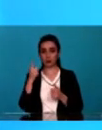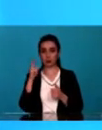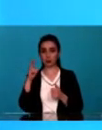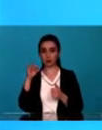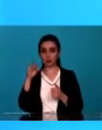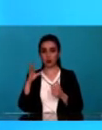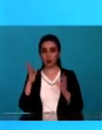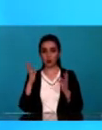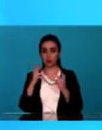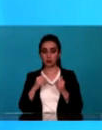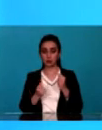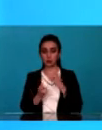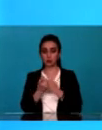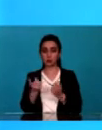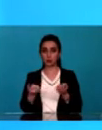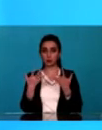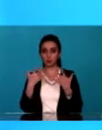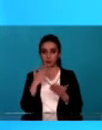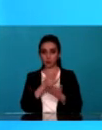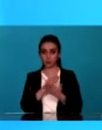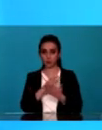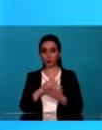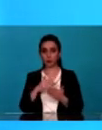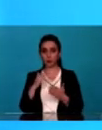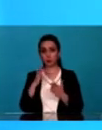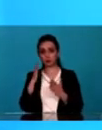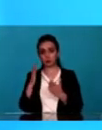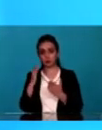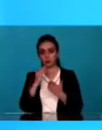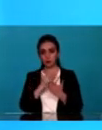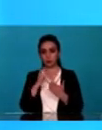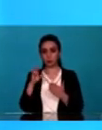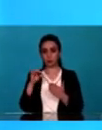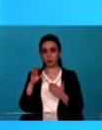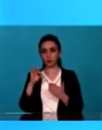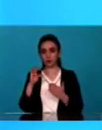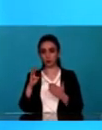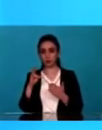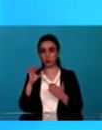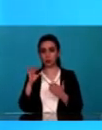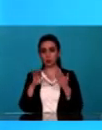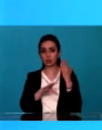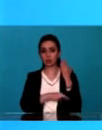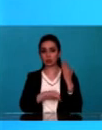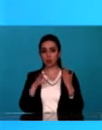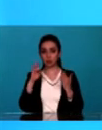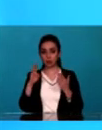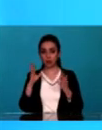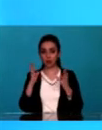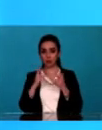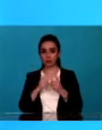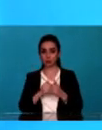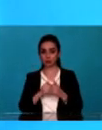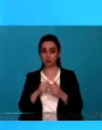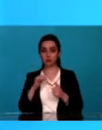у нас автоматически появляется. Строчка со словом «Begin», и в конце «End» у нас появляется